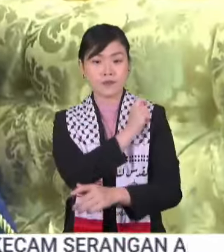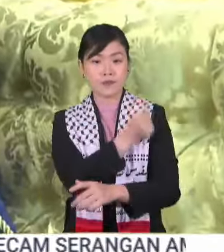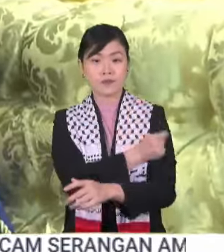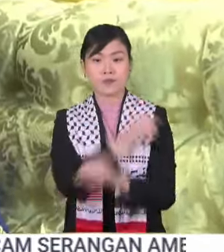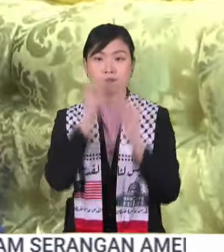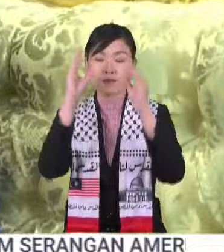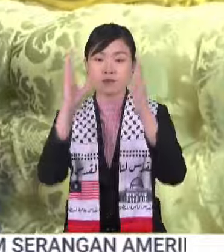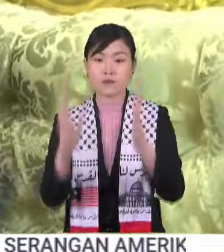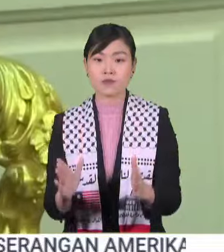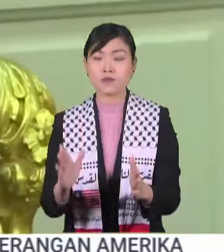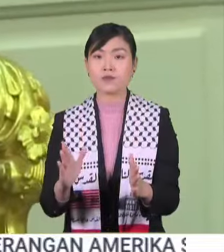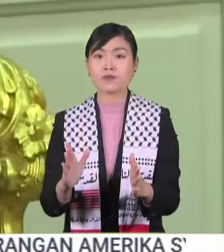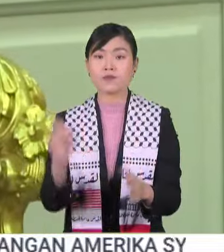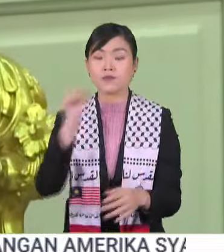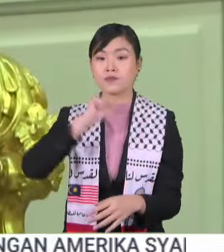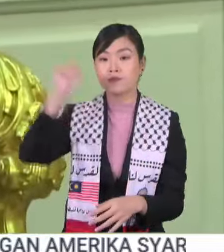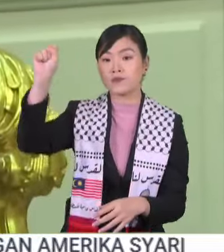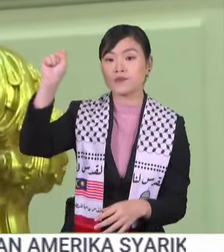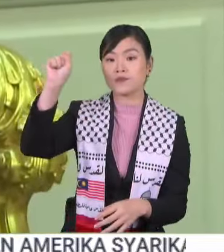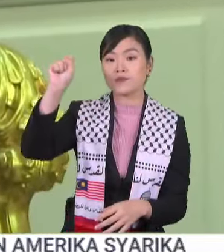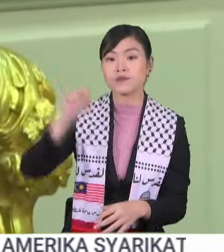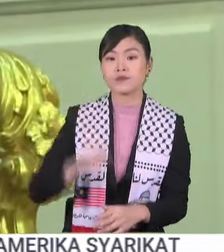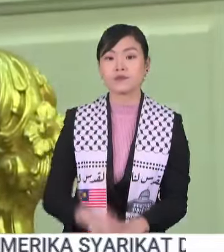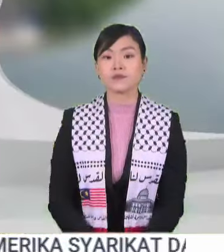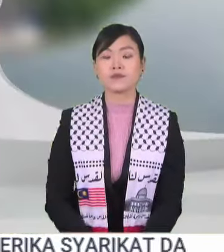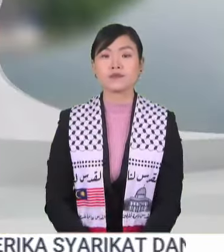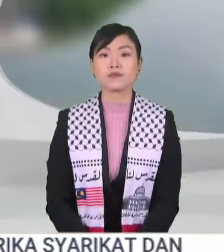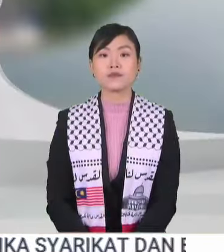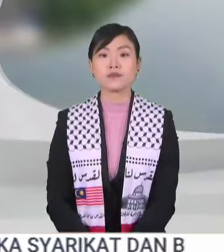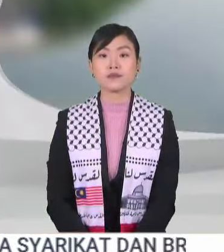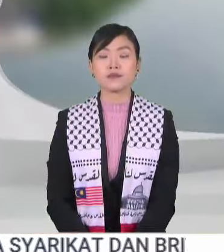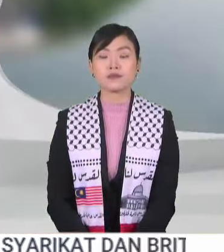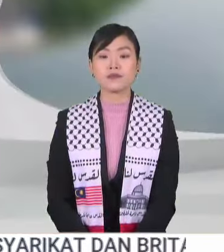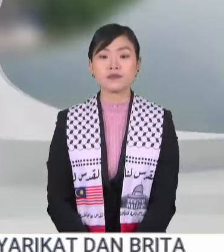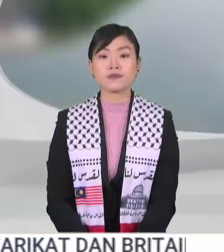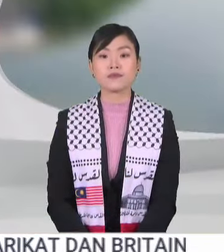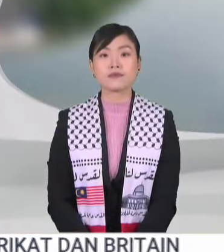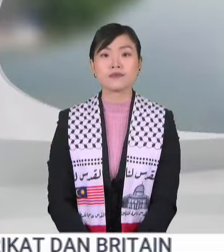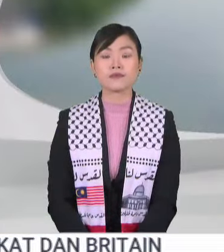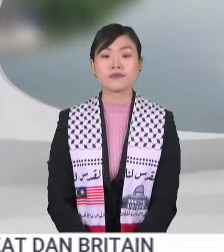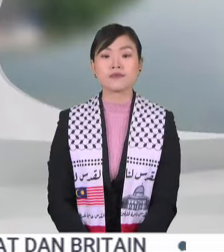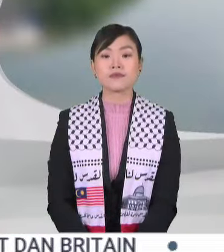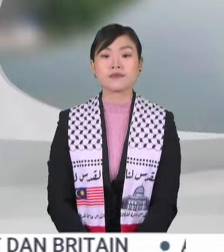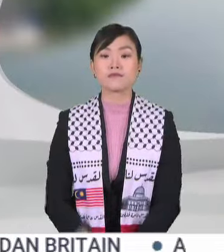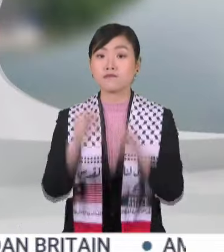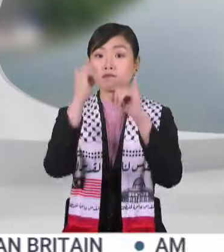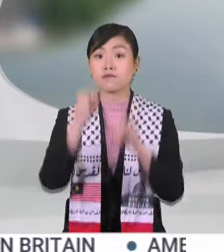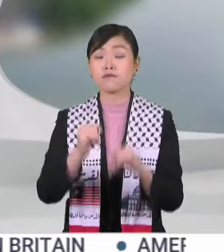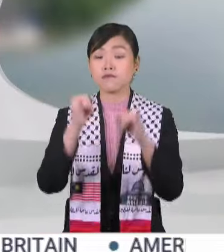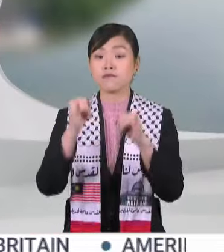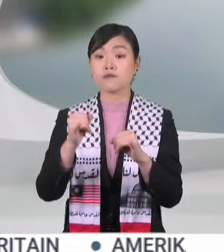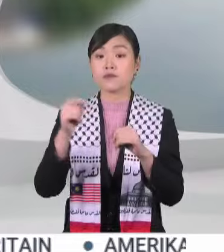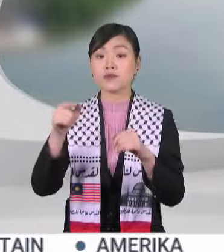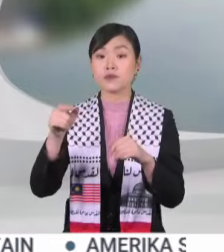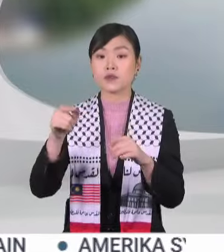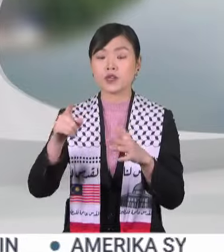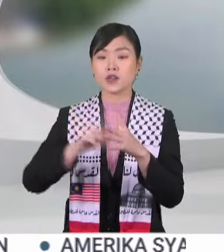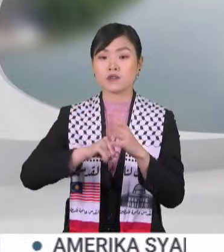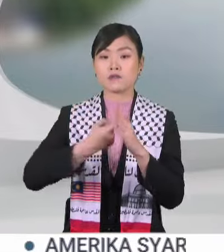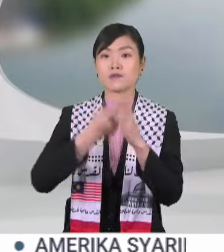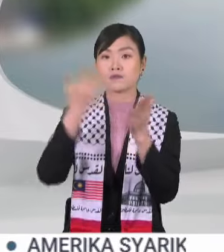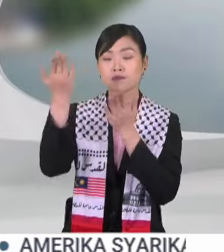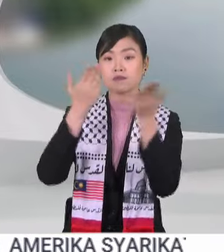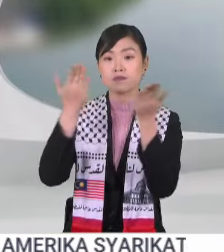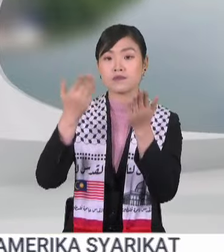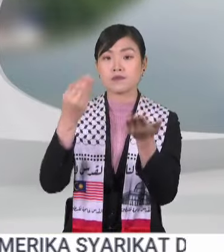pesuruhjaya sumpah Sabah Chung alias Dino individu di negeri ini yang memerlukan khidmat nasihat